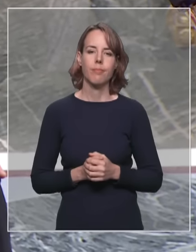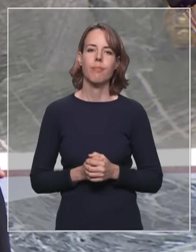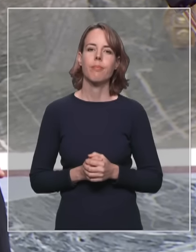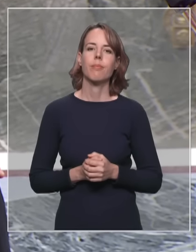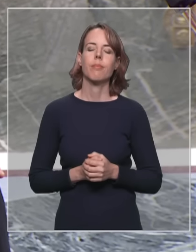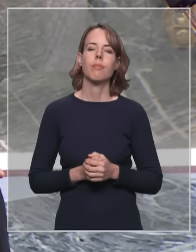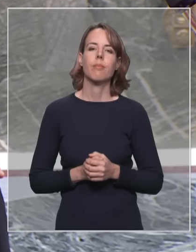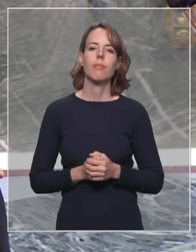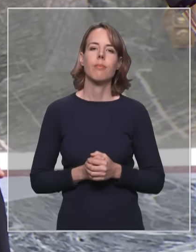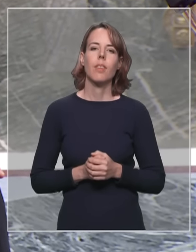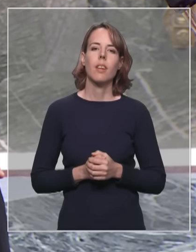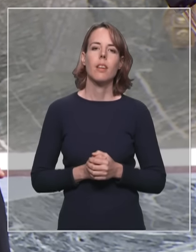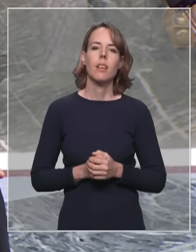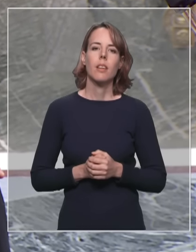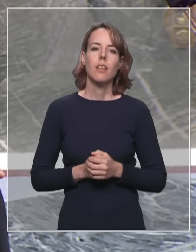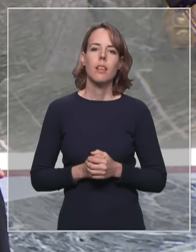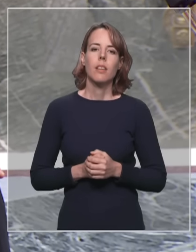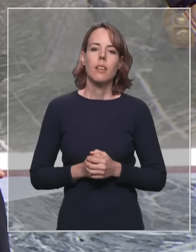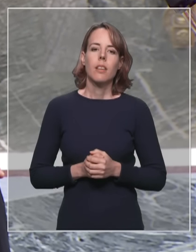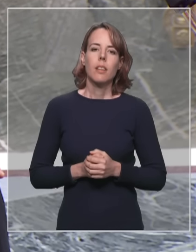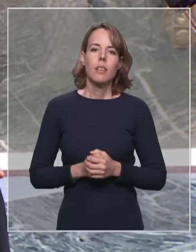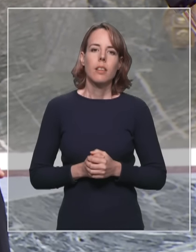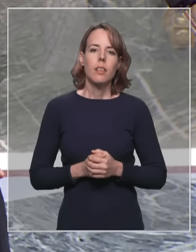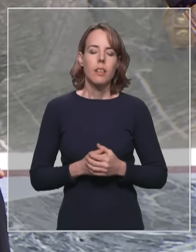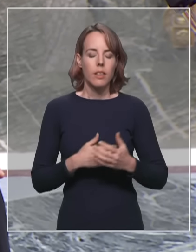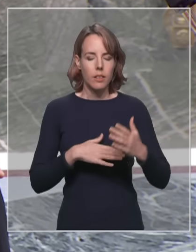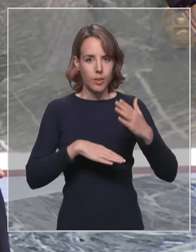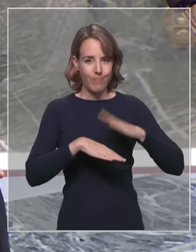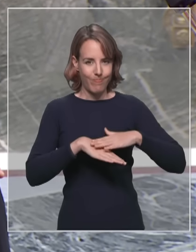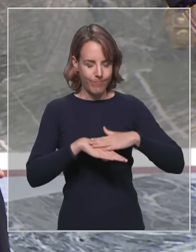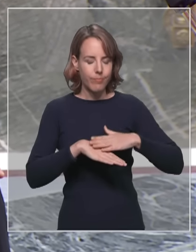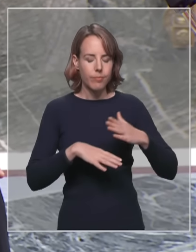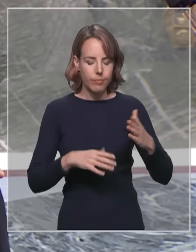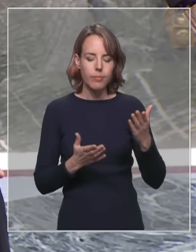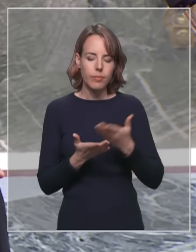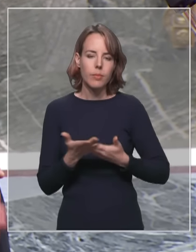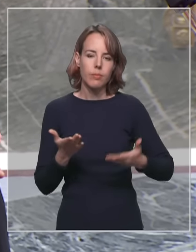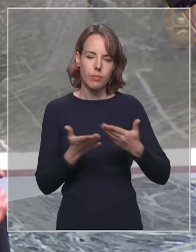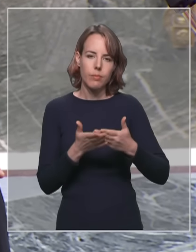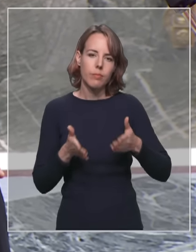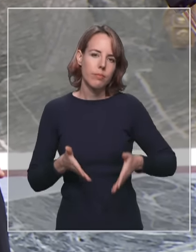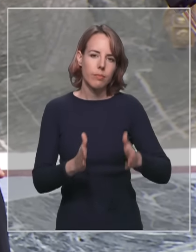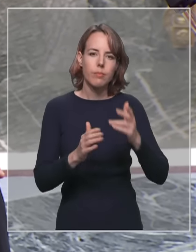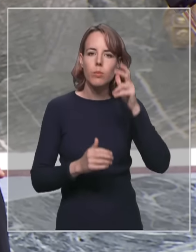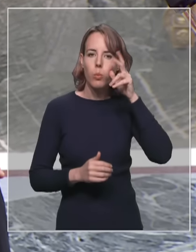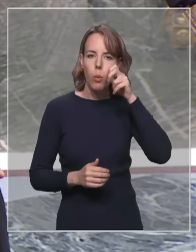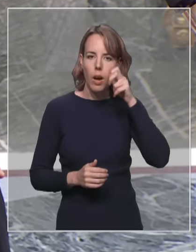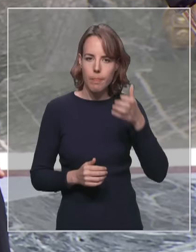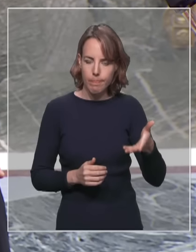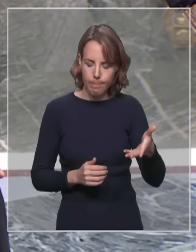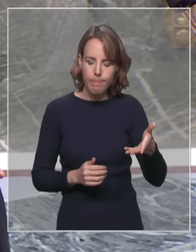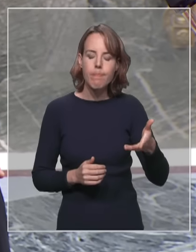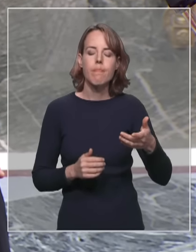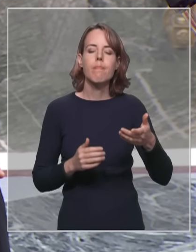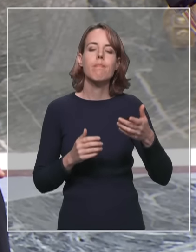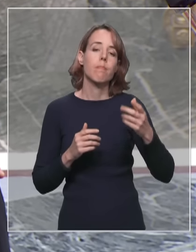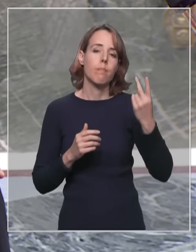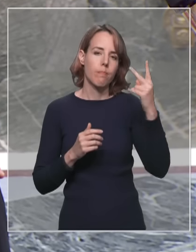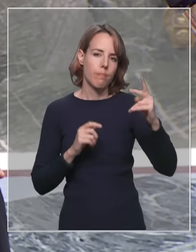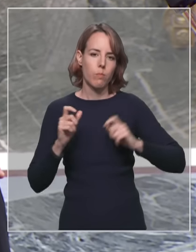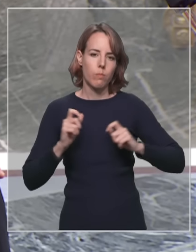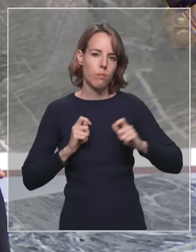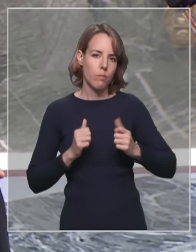Christophe Proença. Vous m'avez alerté sur la situation particulière de la filière noix avec vos collègues Sébastien Pétavy